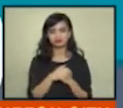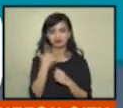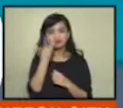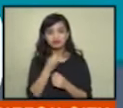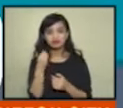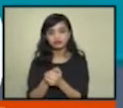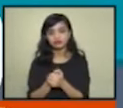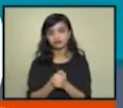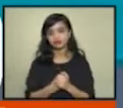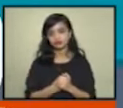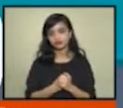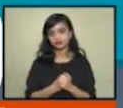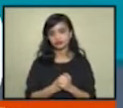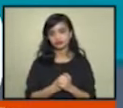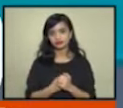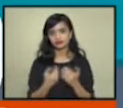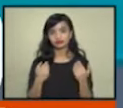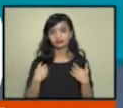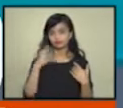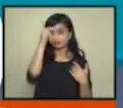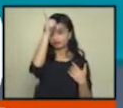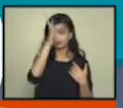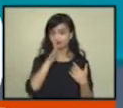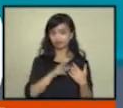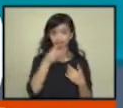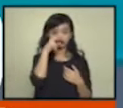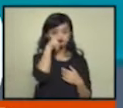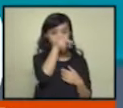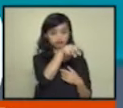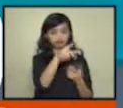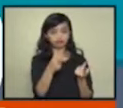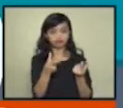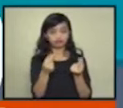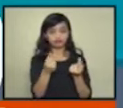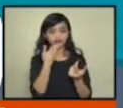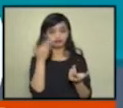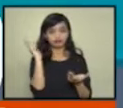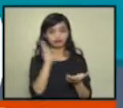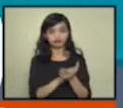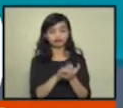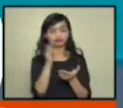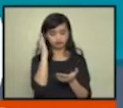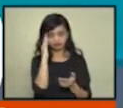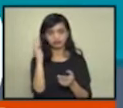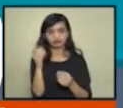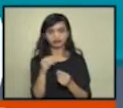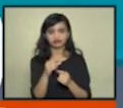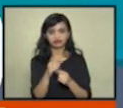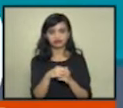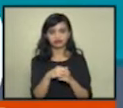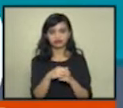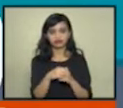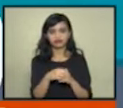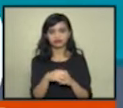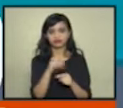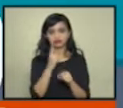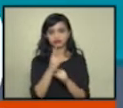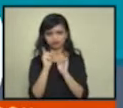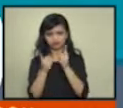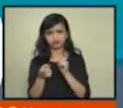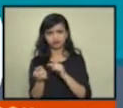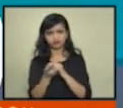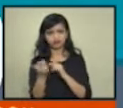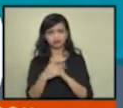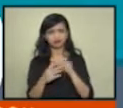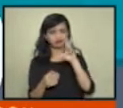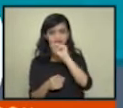umahawak ng pera? May Diyos na nakatingin ang gumagawa ng masama, malalaman at malalaman. Kinakarma po yan, sir.